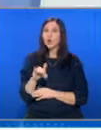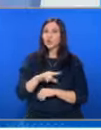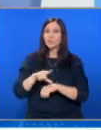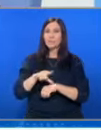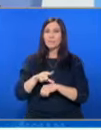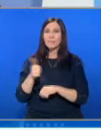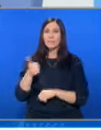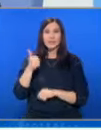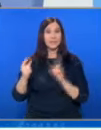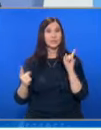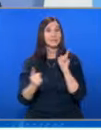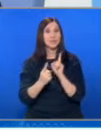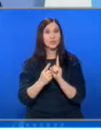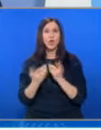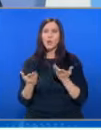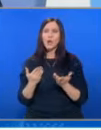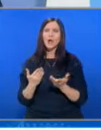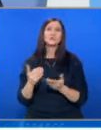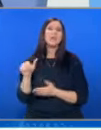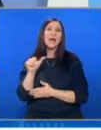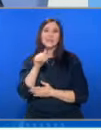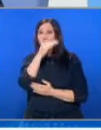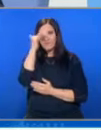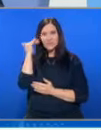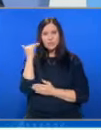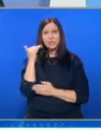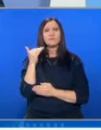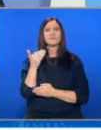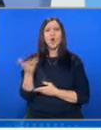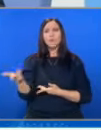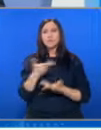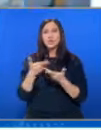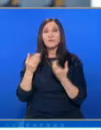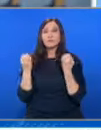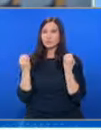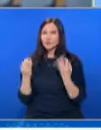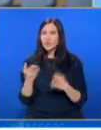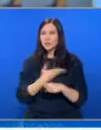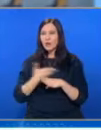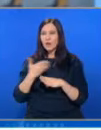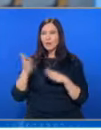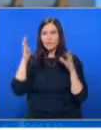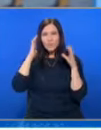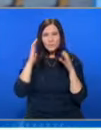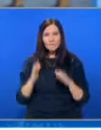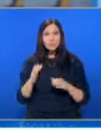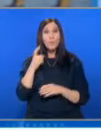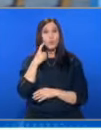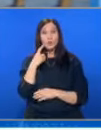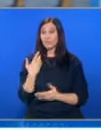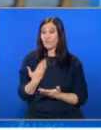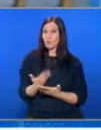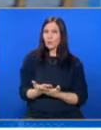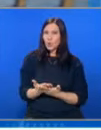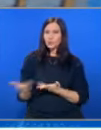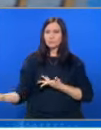време на лидерска среща, когато със Асен Василев все още са обсъждали възможността за редовно правителство, Борисов е